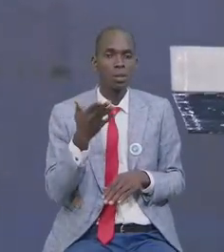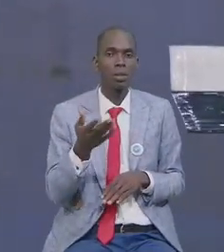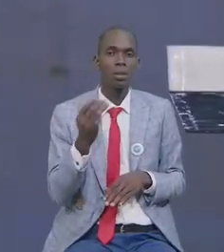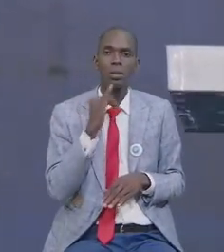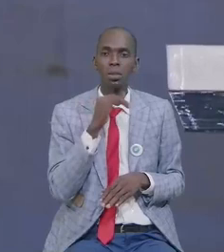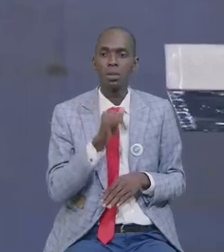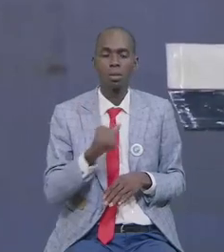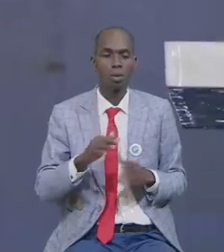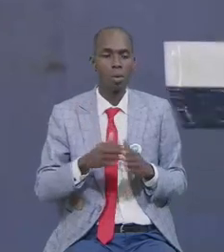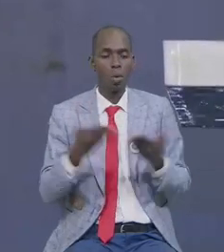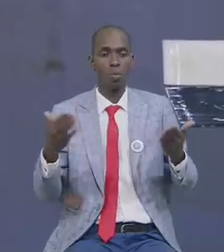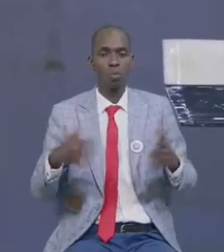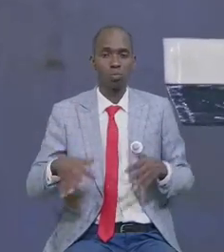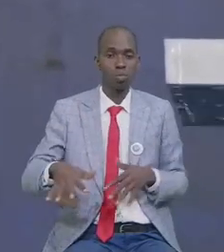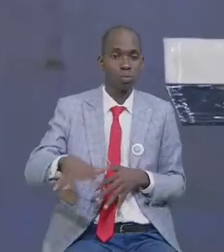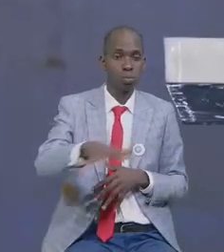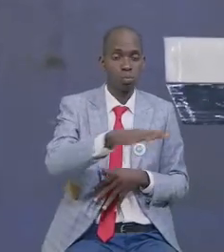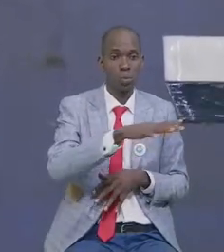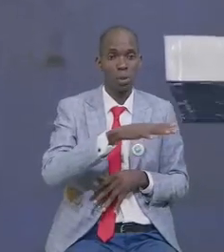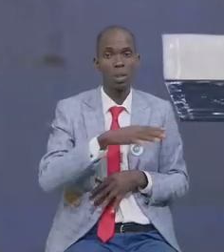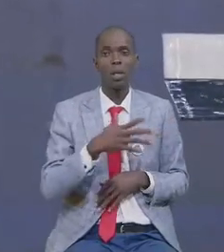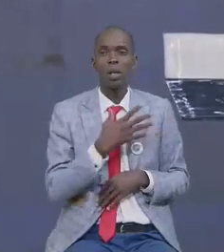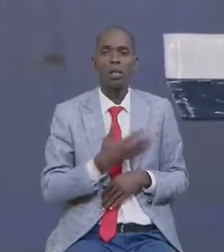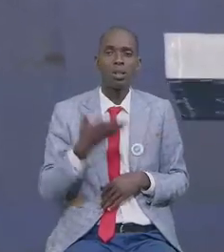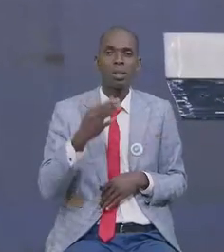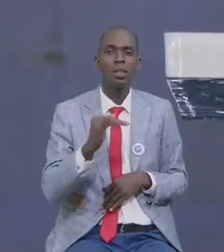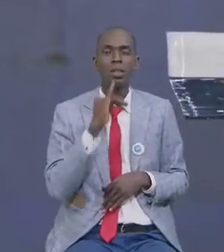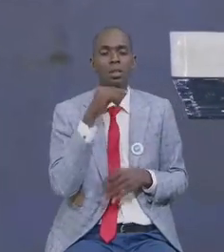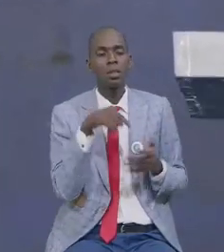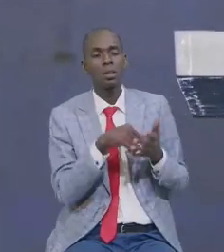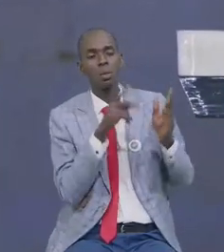Il y a un chat là-bas. Il y a cette personne.